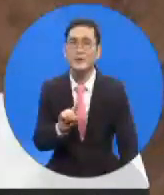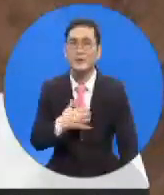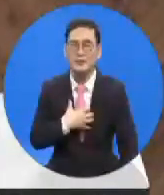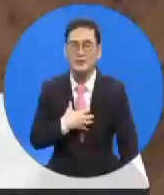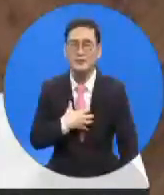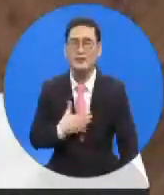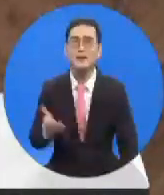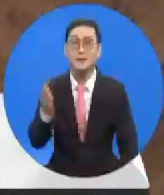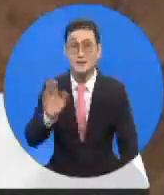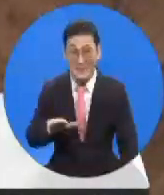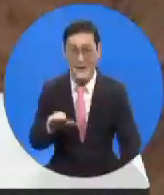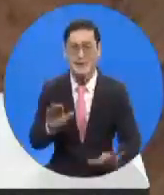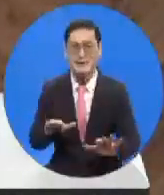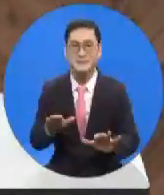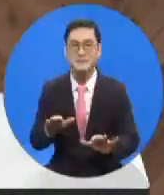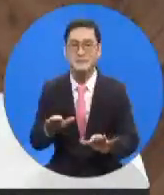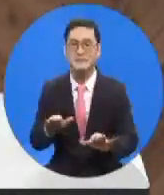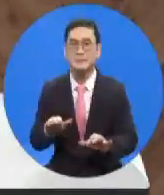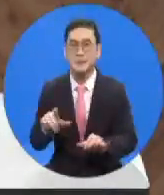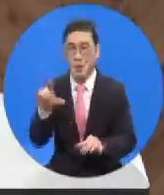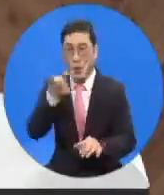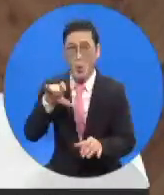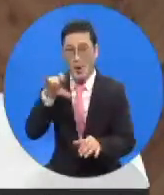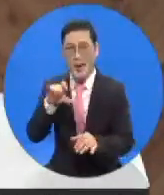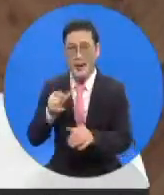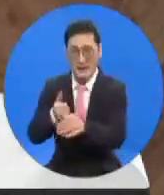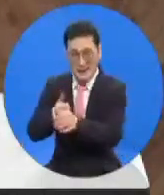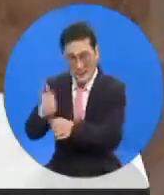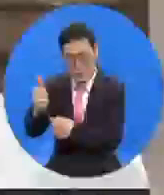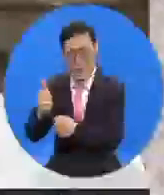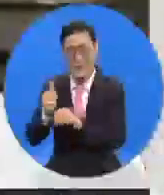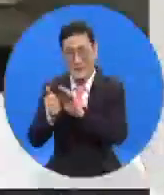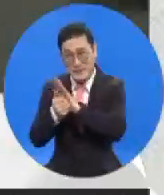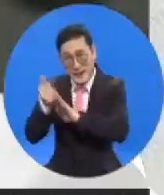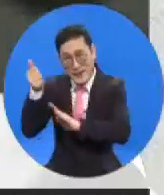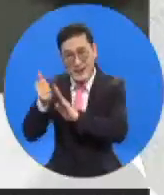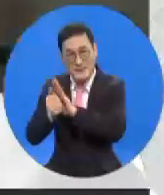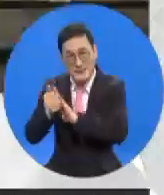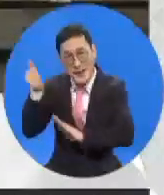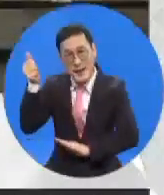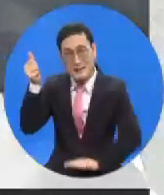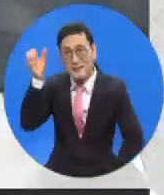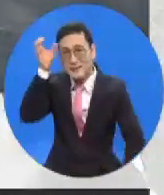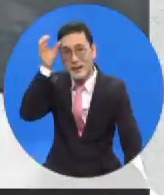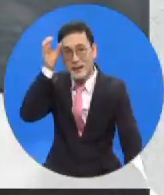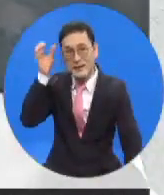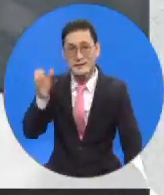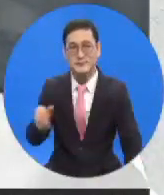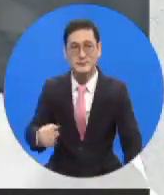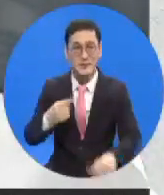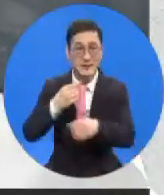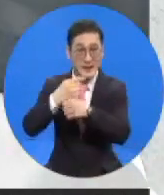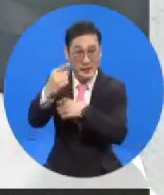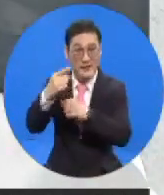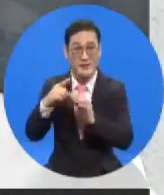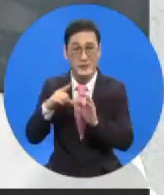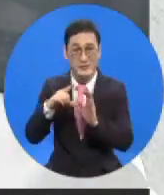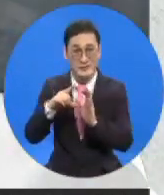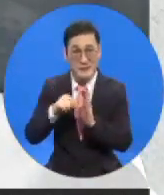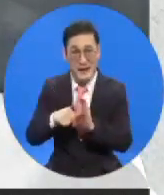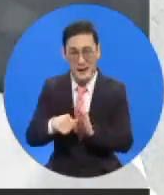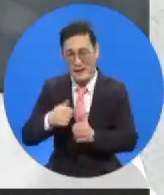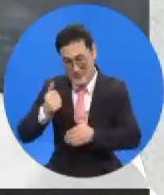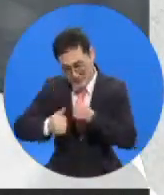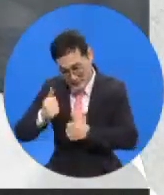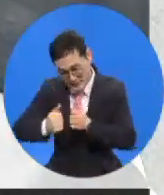바라보건대 조금씩 코로나를 이겨낼 수 있는 희망의 빛이 보이는구나 이러면서 한 내년 정도 됐을 경우에는 보다 많은 백신의